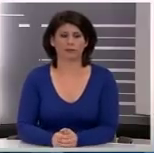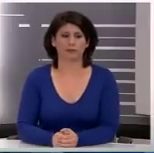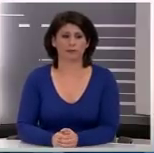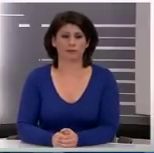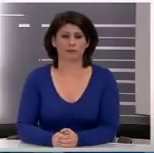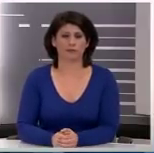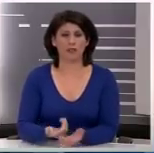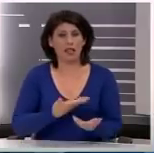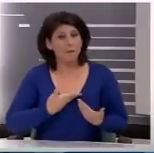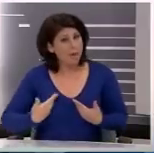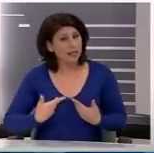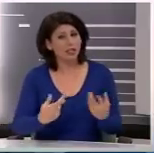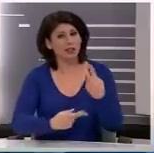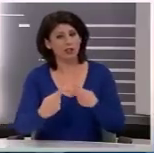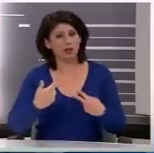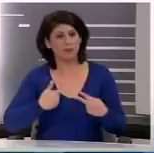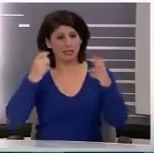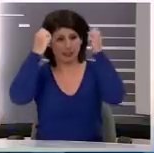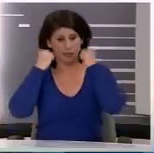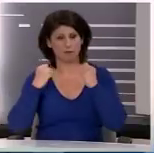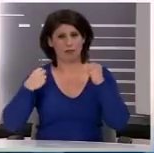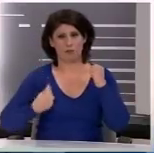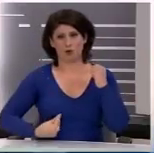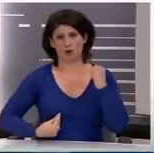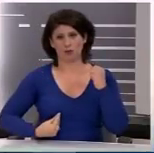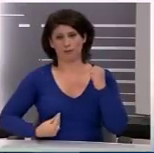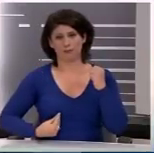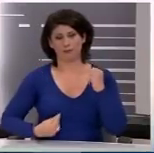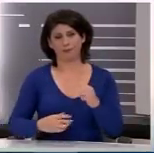Μας κατηγορούν λοιπόν ότι κάναμε ζημία στο δημόσιο.